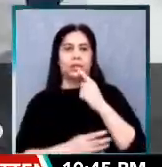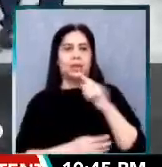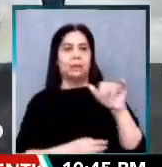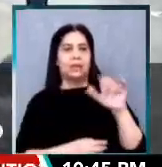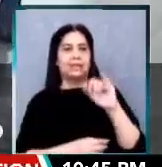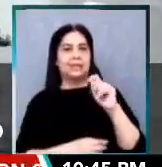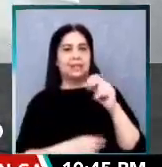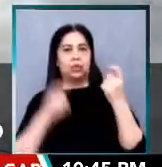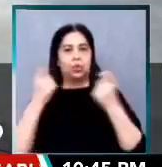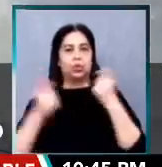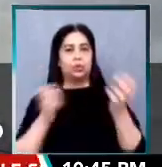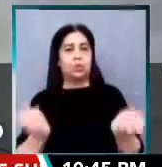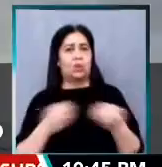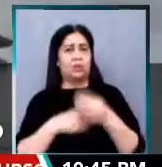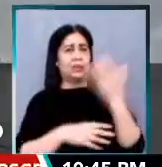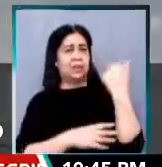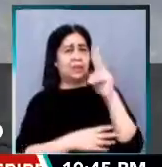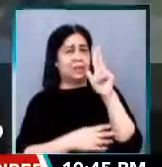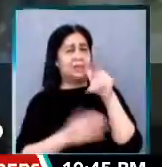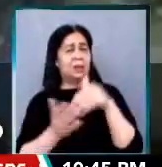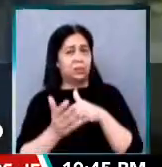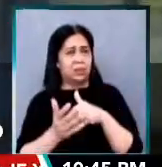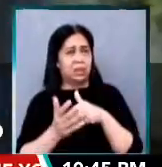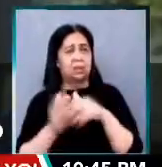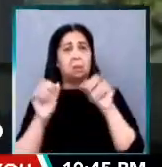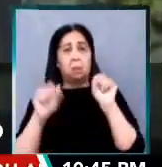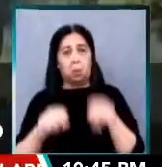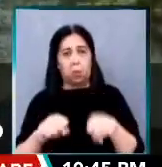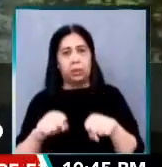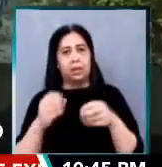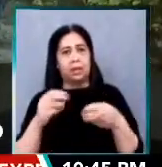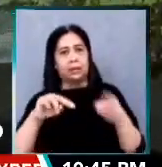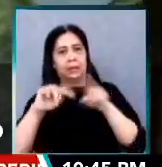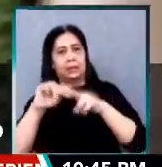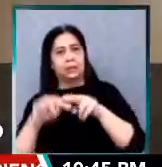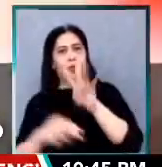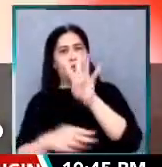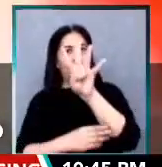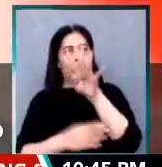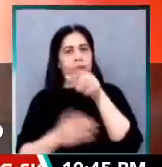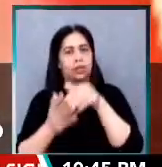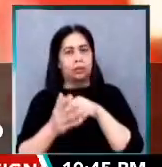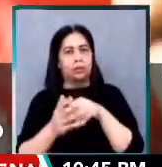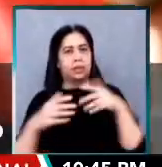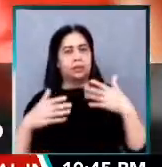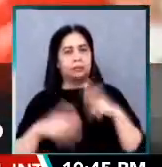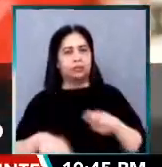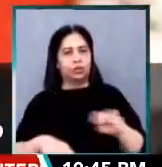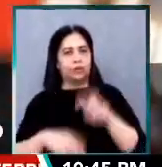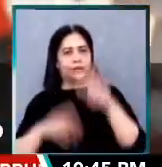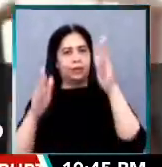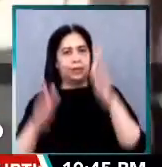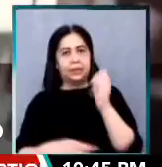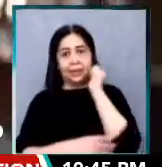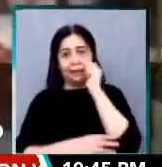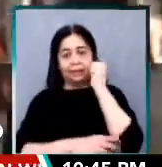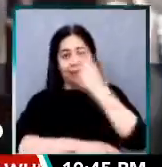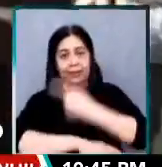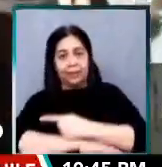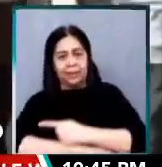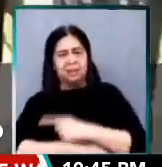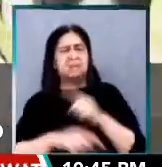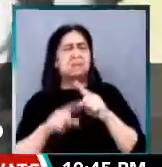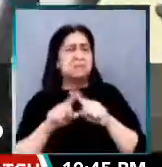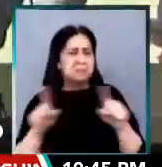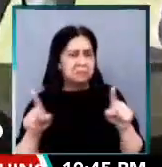sa dating 3,000, pwede na ang hanggang 4,000 leisure travelers kada araw. Yun nga lang, hanggang